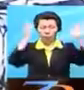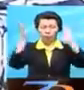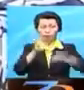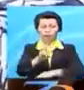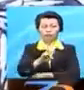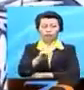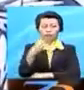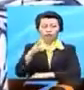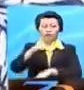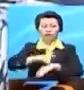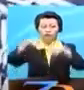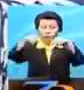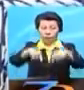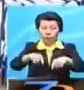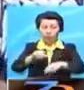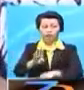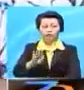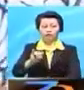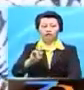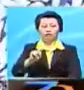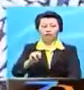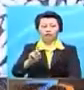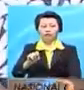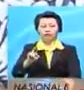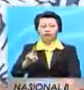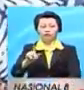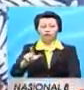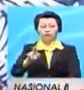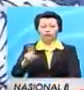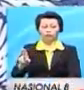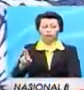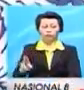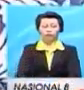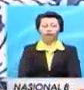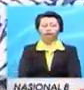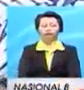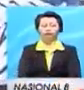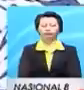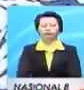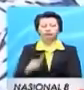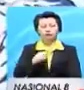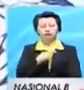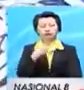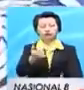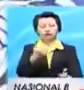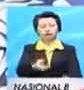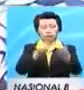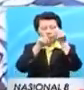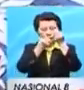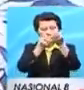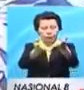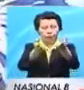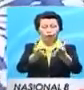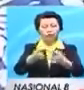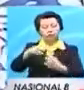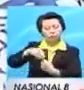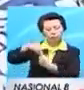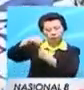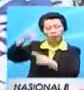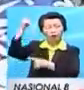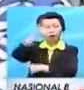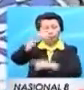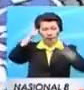2016 di Bintulu ini? Asas dia, kita nak menyampaikan keunikan kita di Malaysia ya, sempena